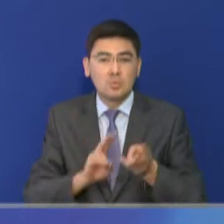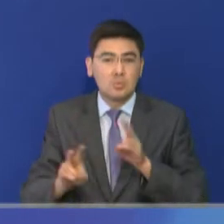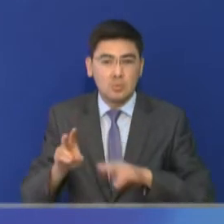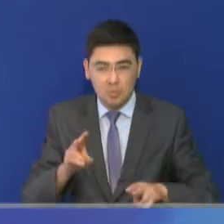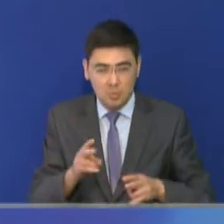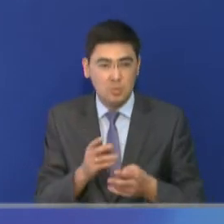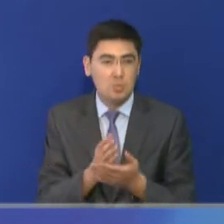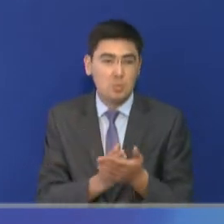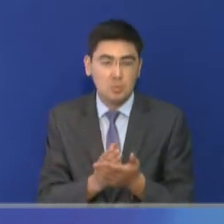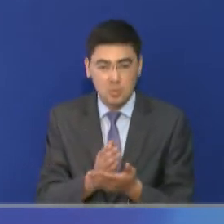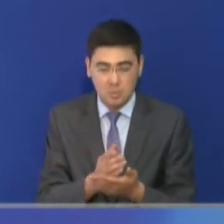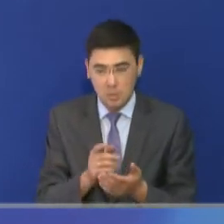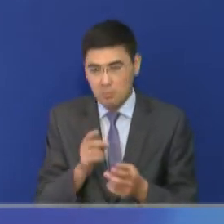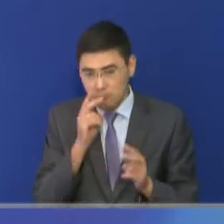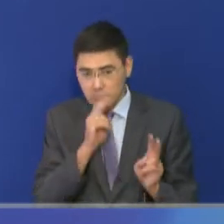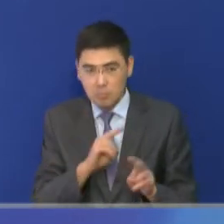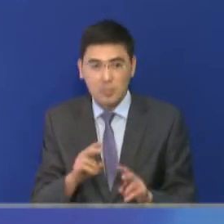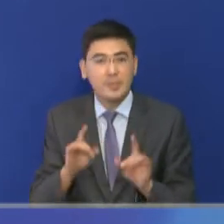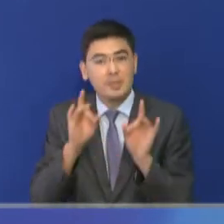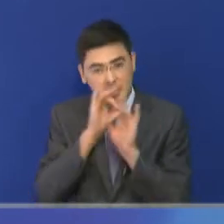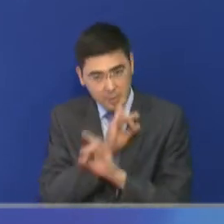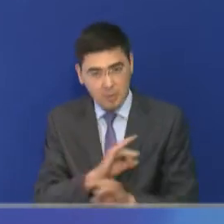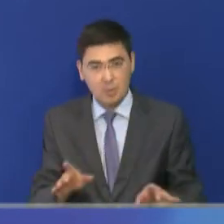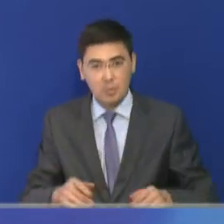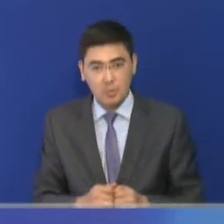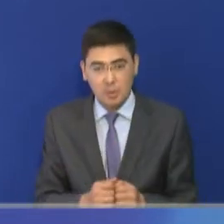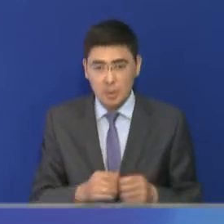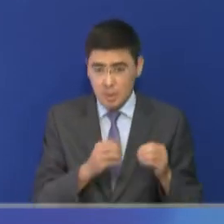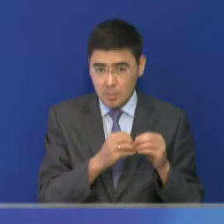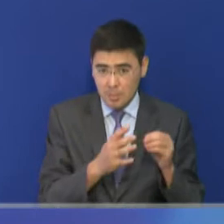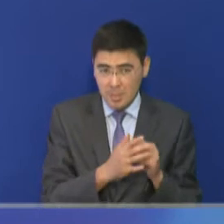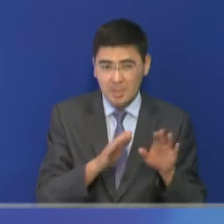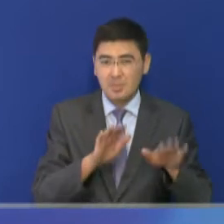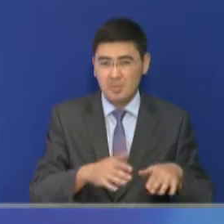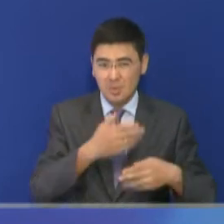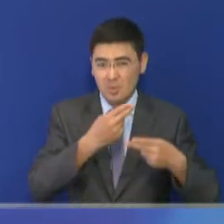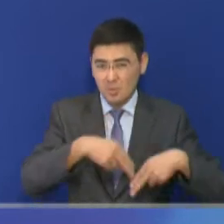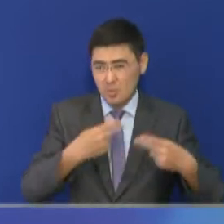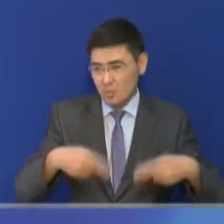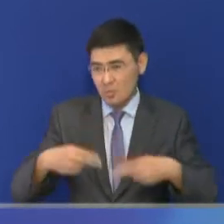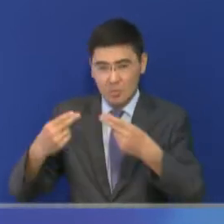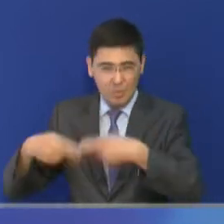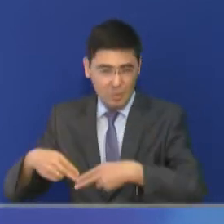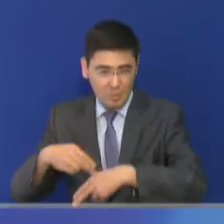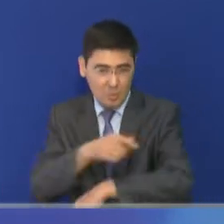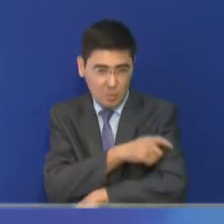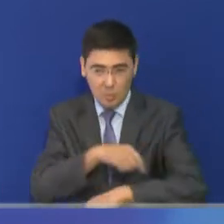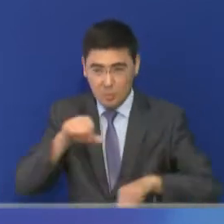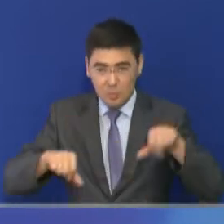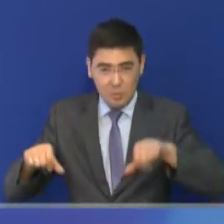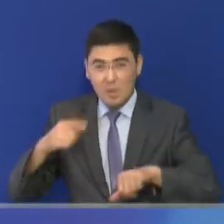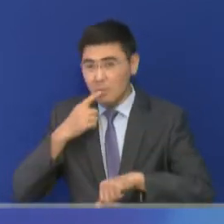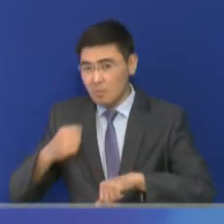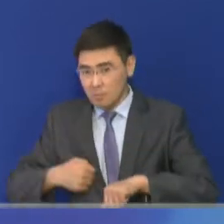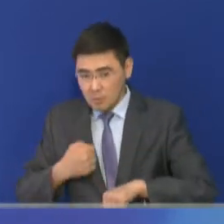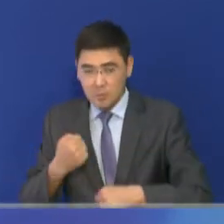сала кетсек, елімізде төтенше жағдайдың енгізілуіне байланысты 15 өткізу бекеттерінде кезекшілік атқаруға әскери қызметкерлер мен әскери